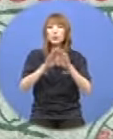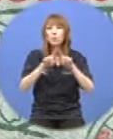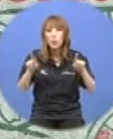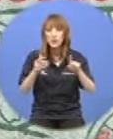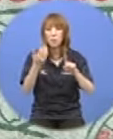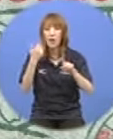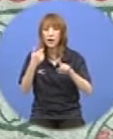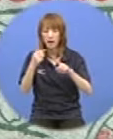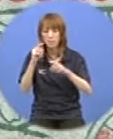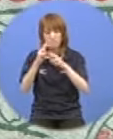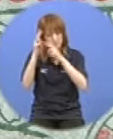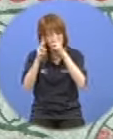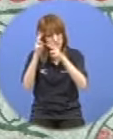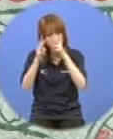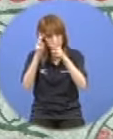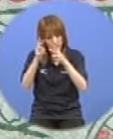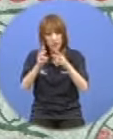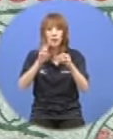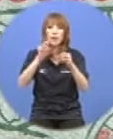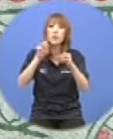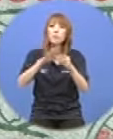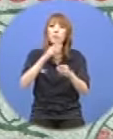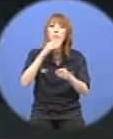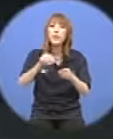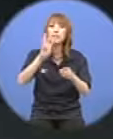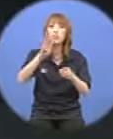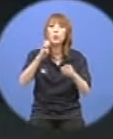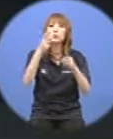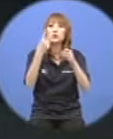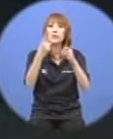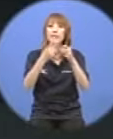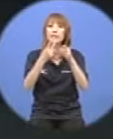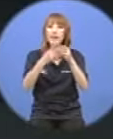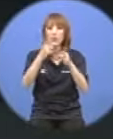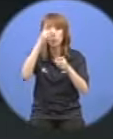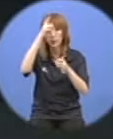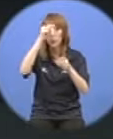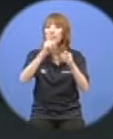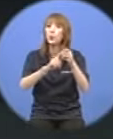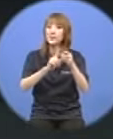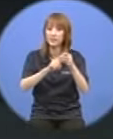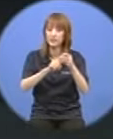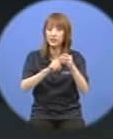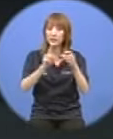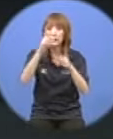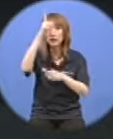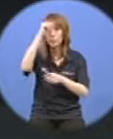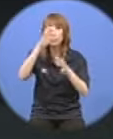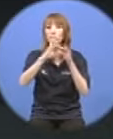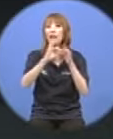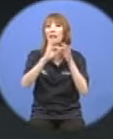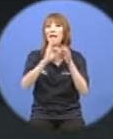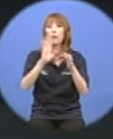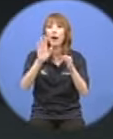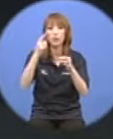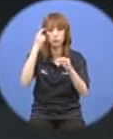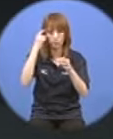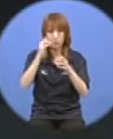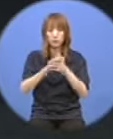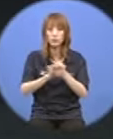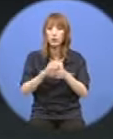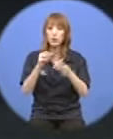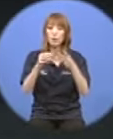けど、明治42年が取り出してるんですよ、だから、まあ、鳥とも関係はあると思うんですけどね。それから、まあ、も